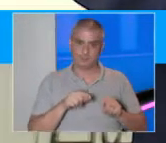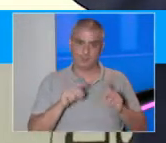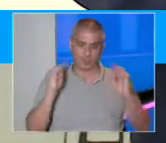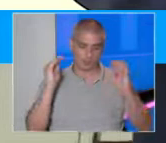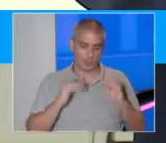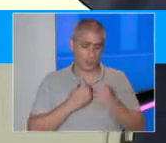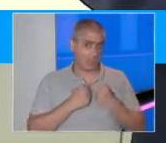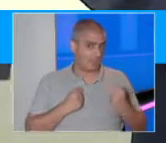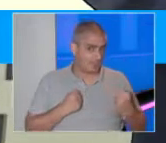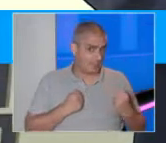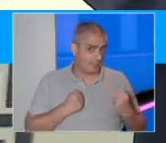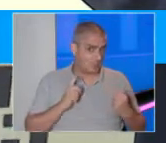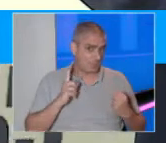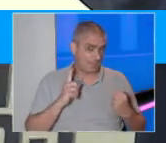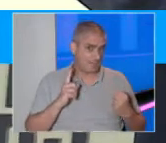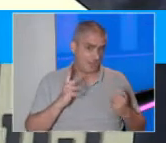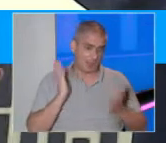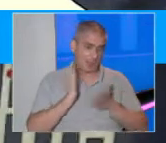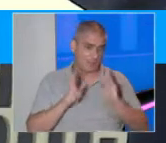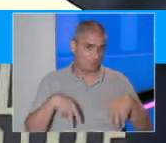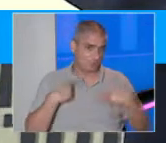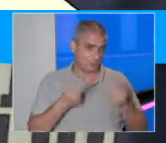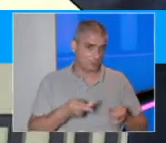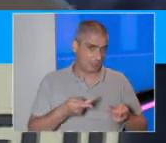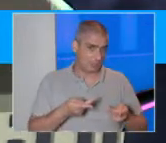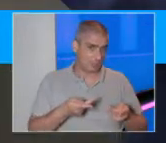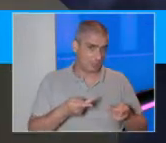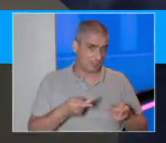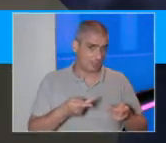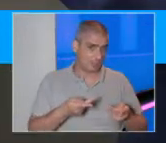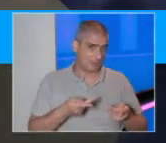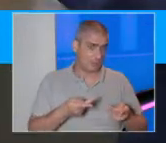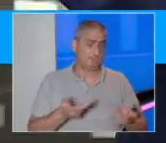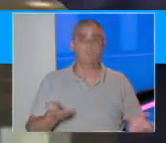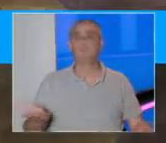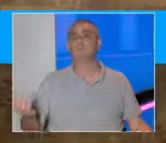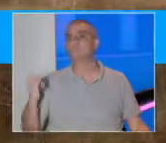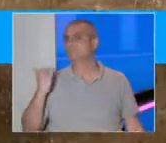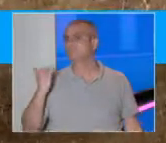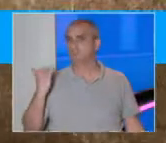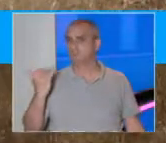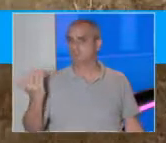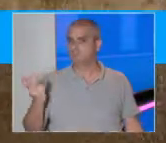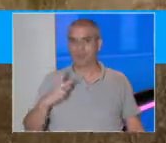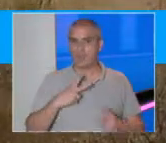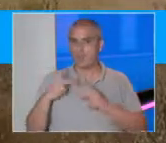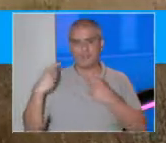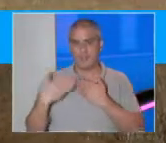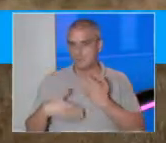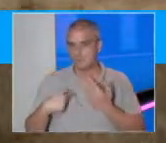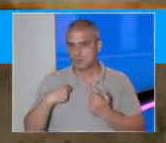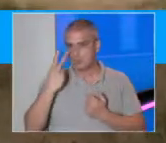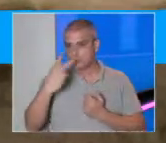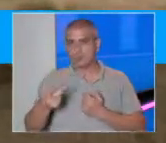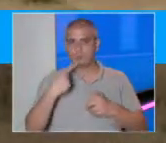את המתיחות, אבל כאמור האלימות חוזרת בימים האחרונים. כן, האמת שזה לא רק בימים האחרונים. אנחנו רואים